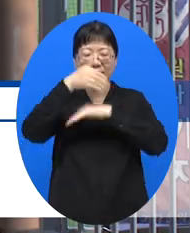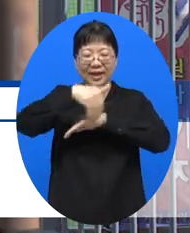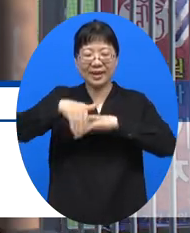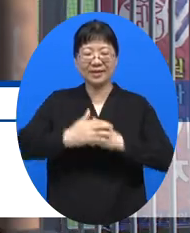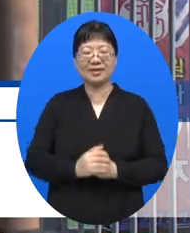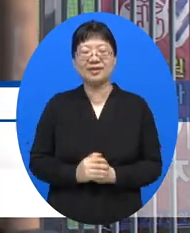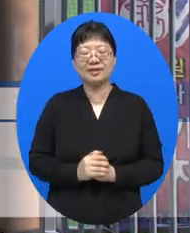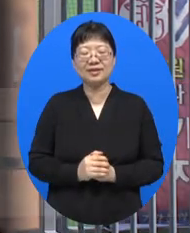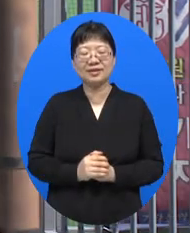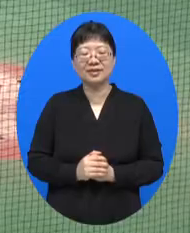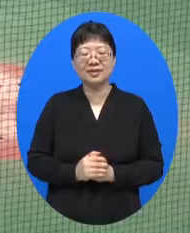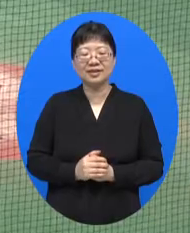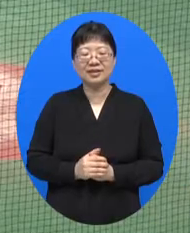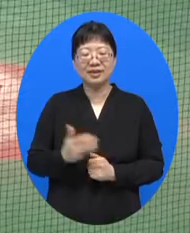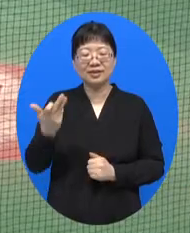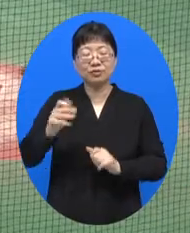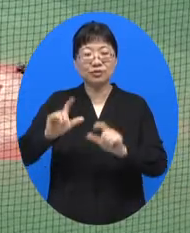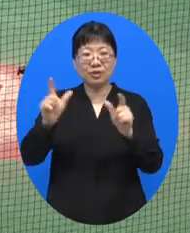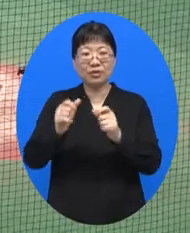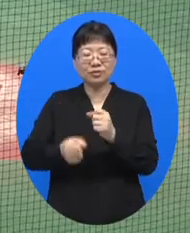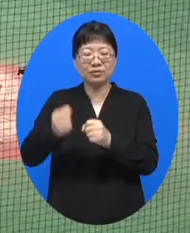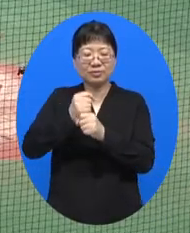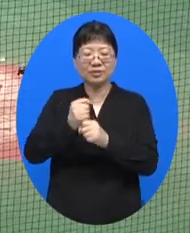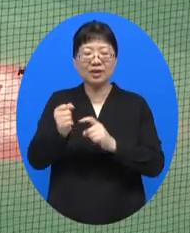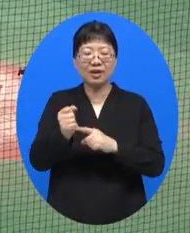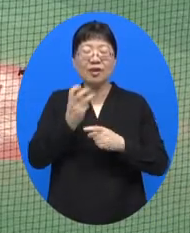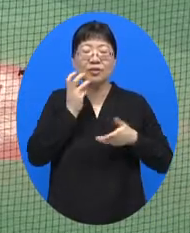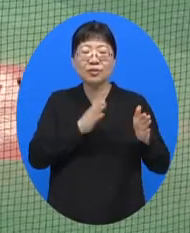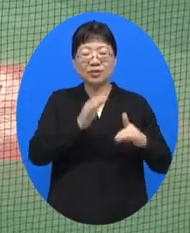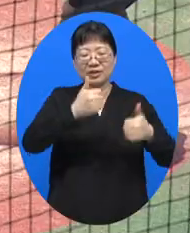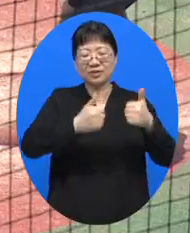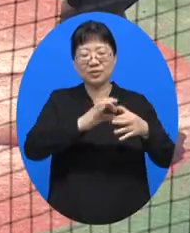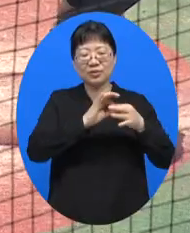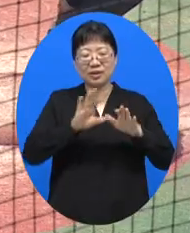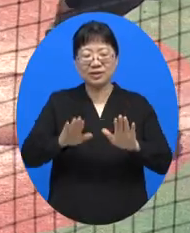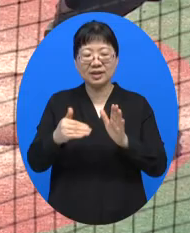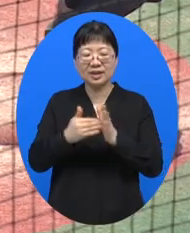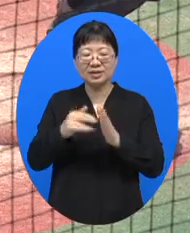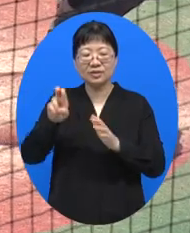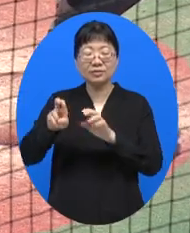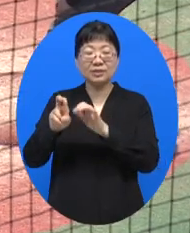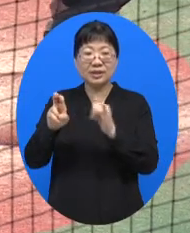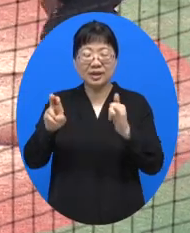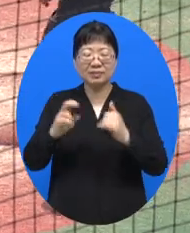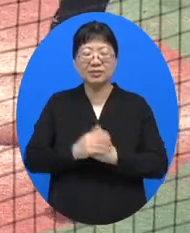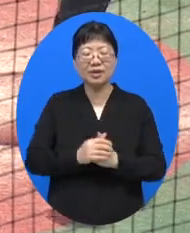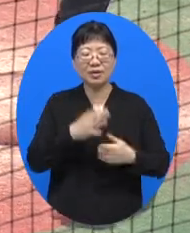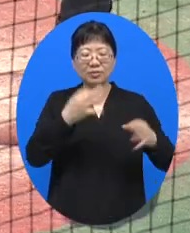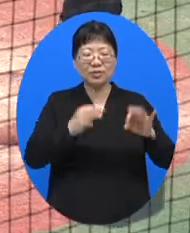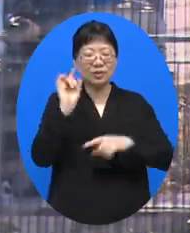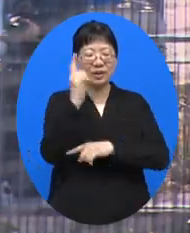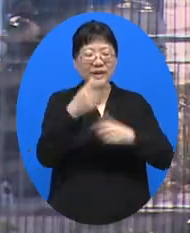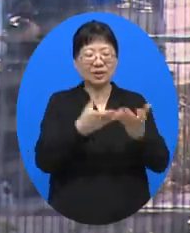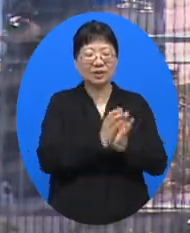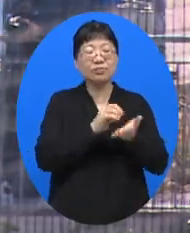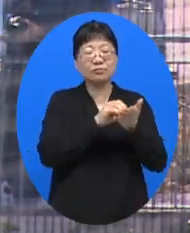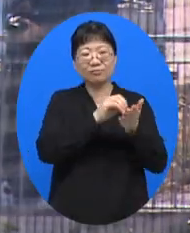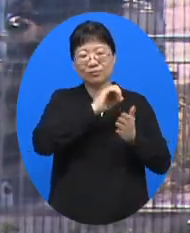있도록 노력을 할 계획입니다. 2019년 출범한 독립야구단 경기도 리그를 통해 현재까지 20명의 선수가